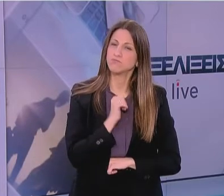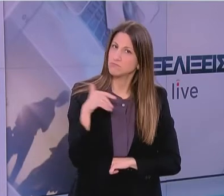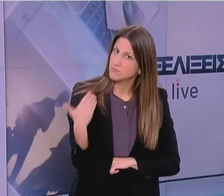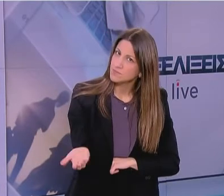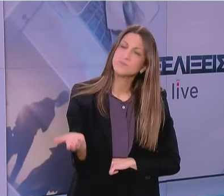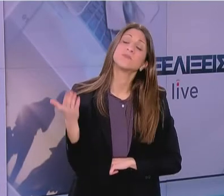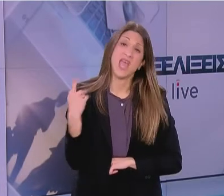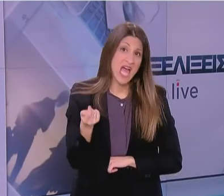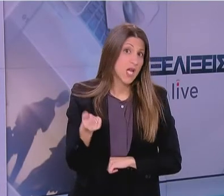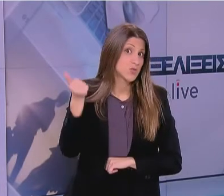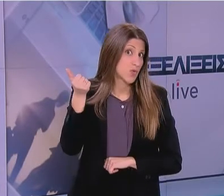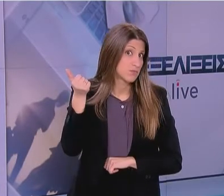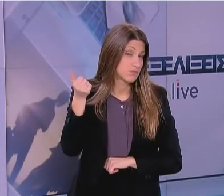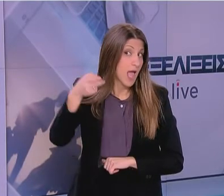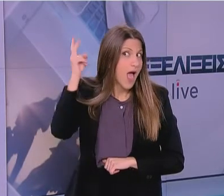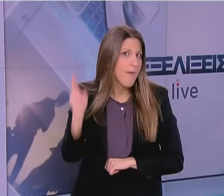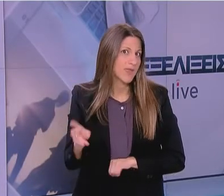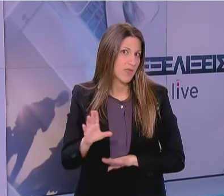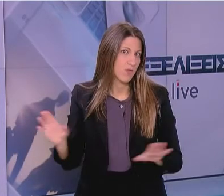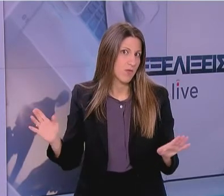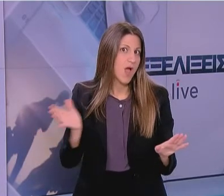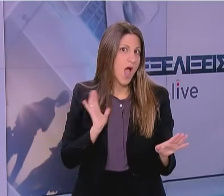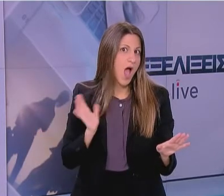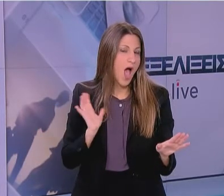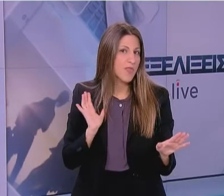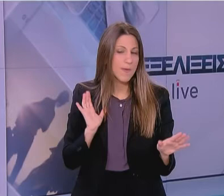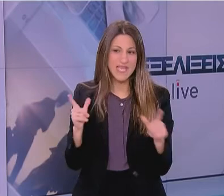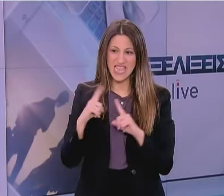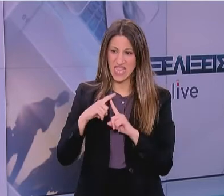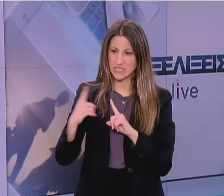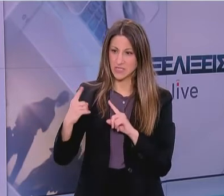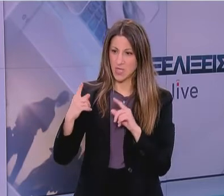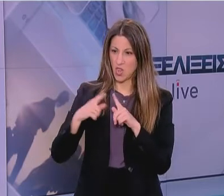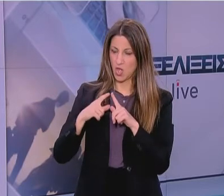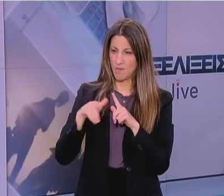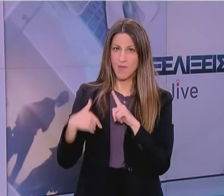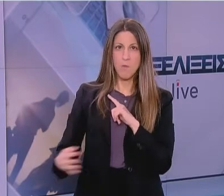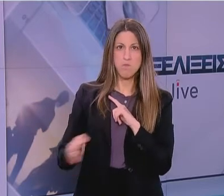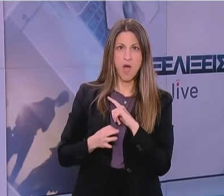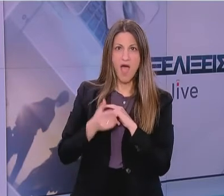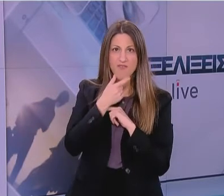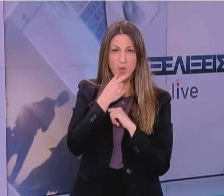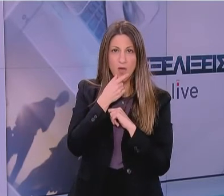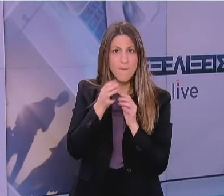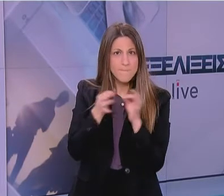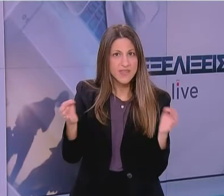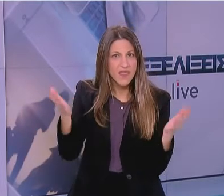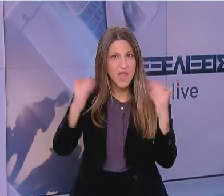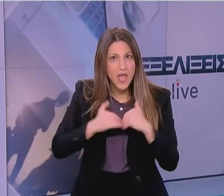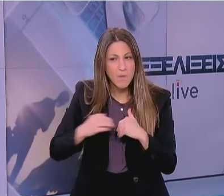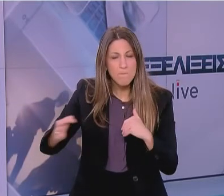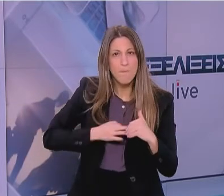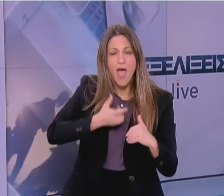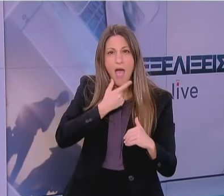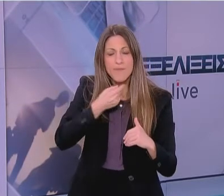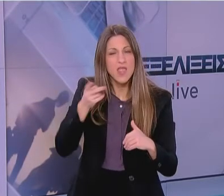και με αυξημένο ρίσκο και κίνδυνο έκθεσης ανθρώπων στη διασπορά του ιού και σε μερικές περιπτώσεις και χωρίς τα προβλεπόμενα μέτρα. Θέλει